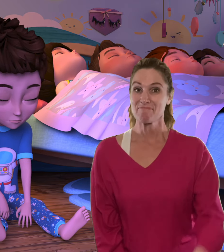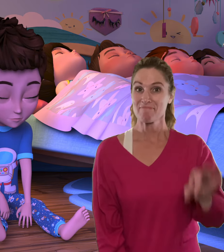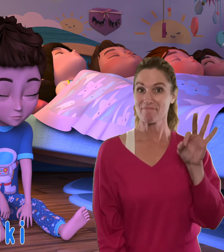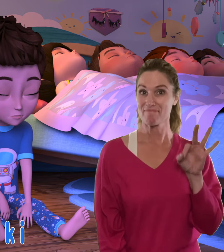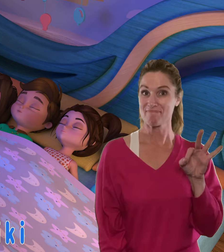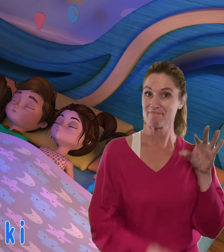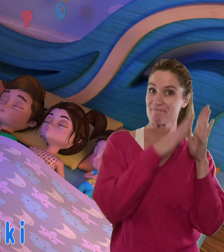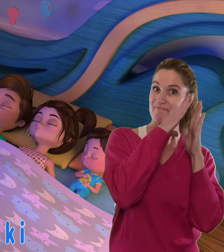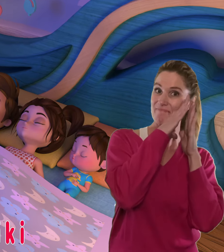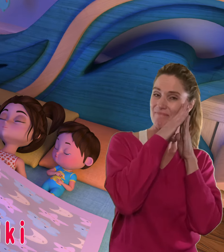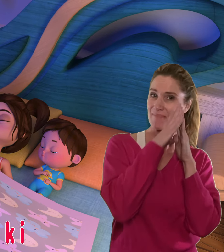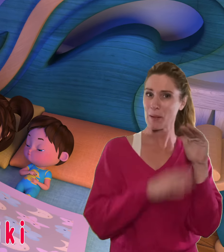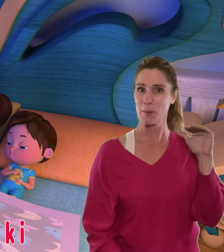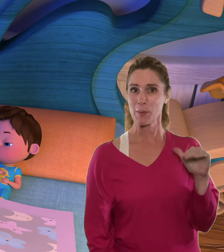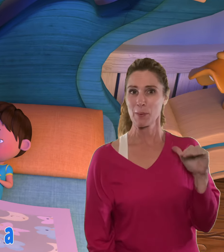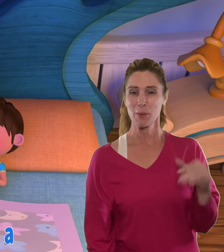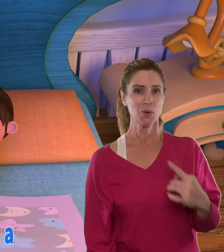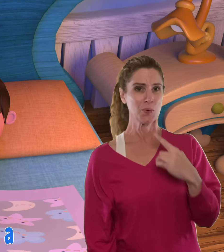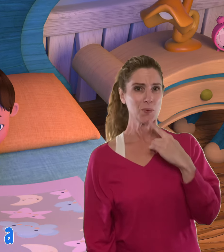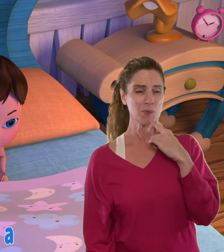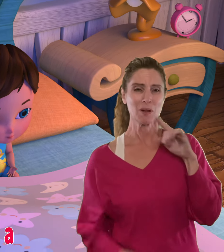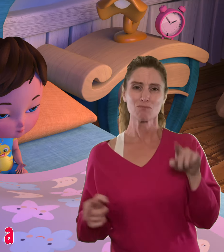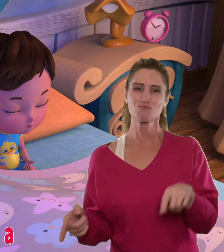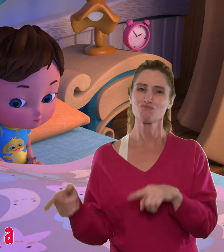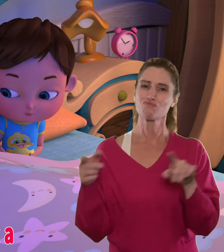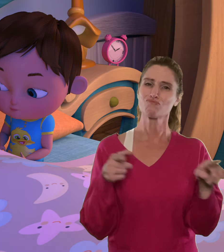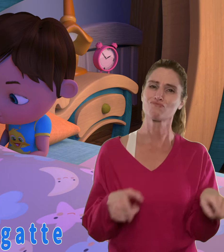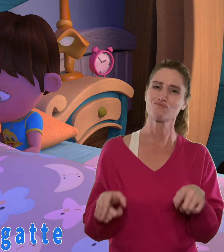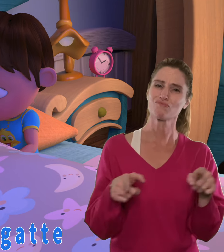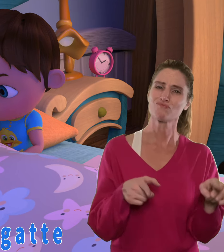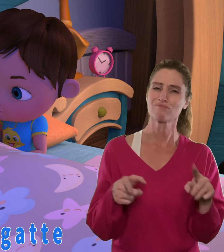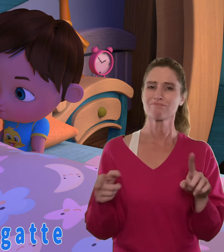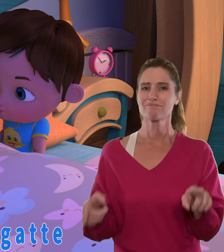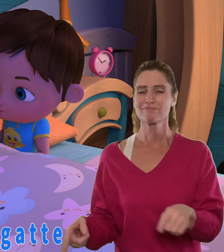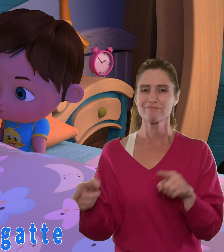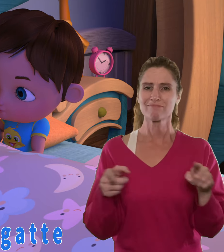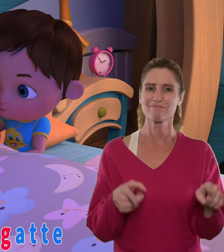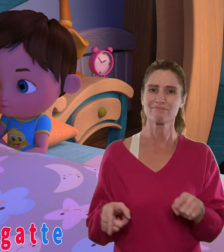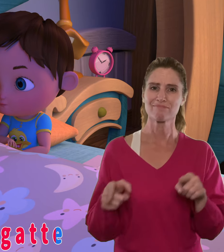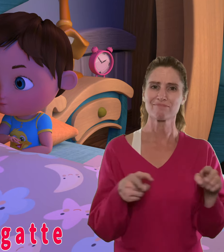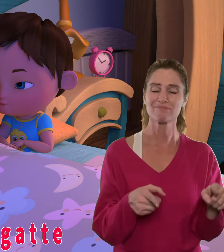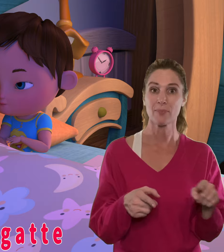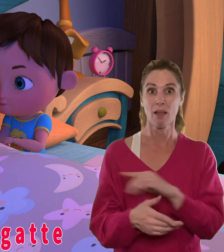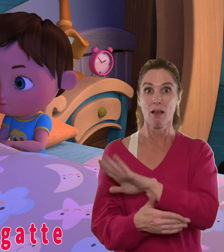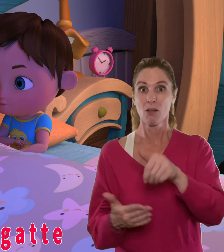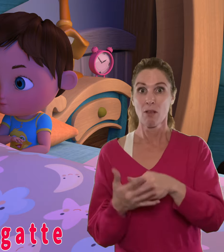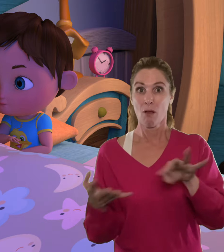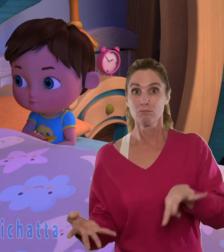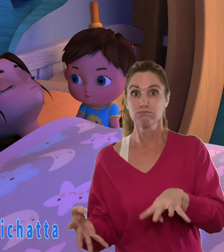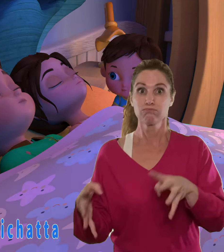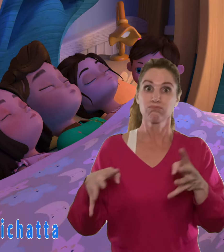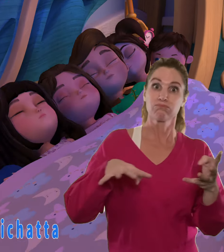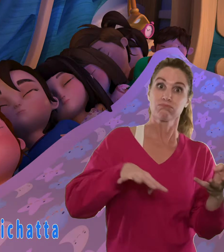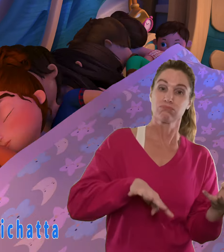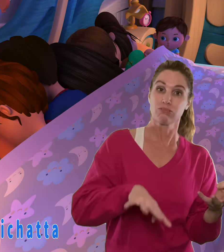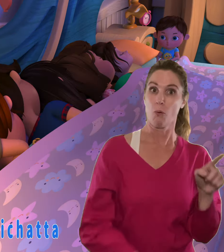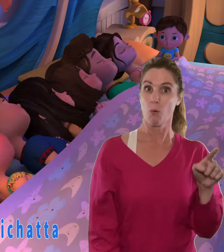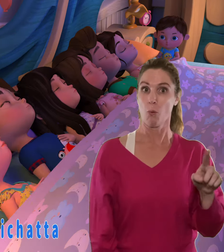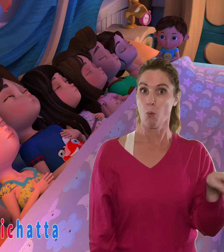たベッドに引きちびちゃんがいった転がって転がって